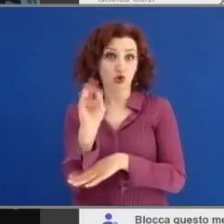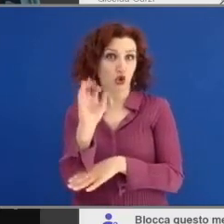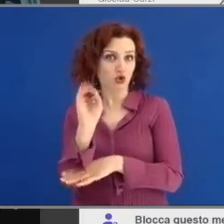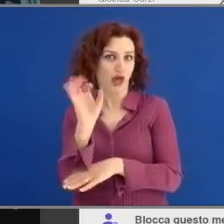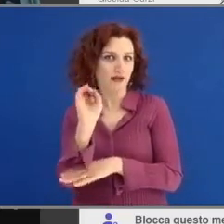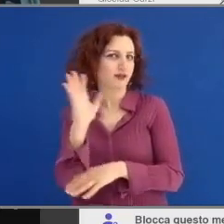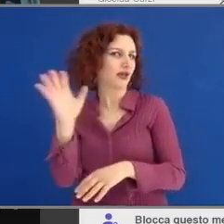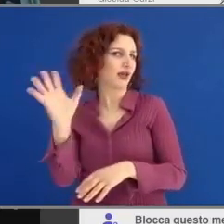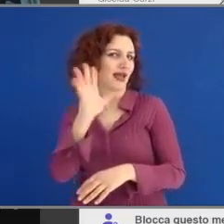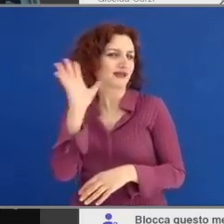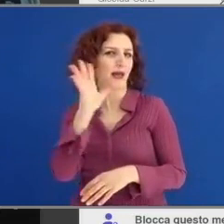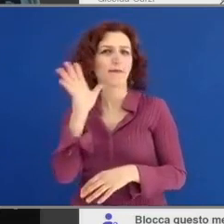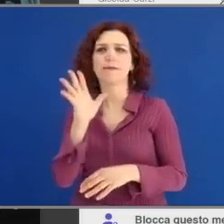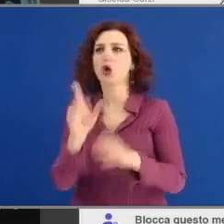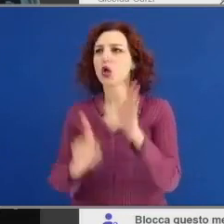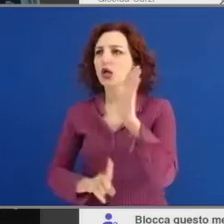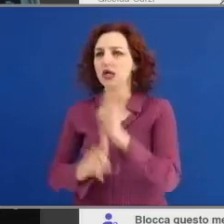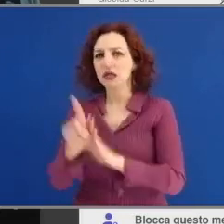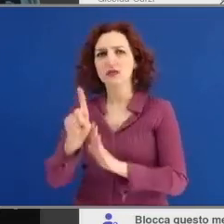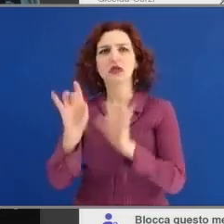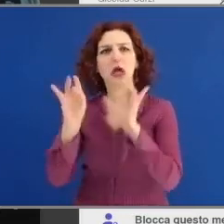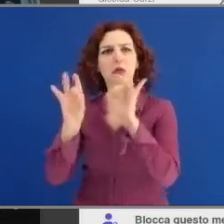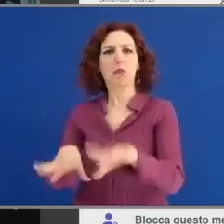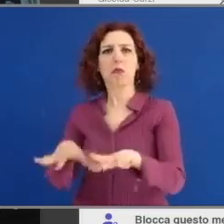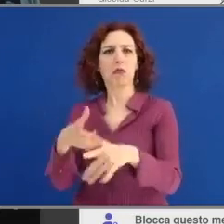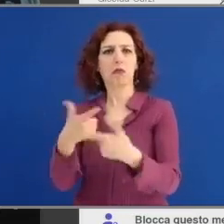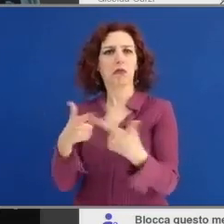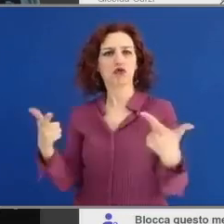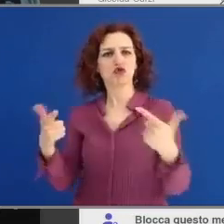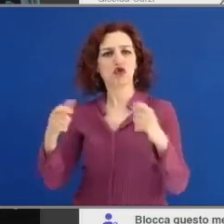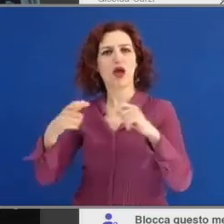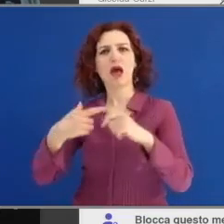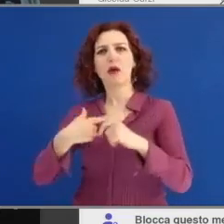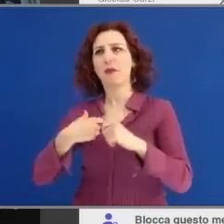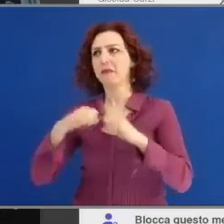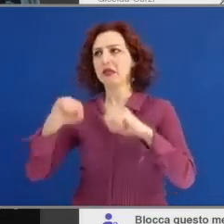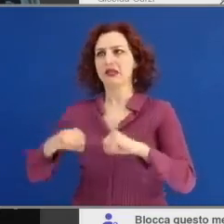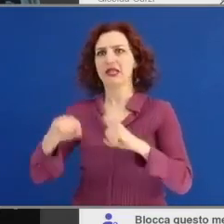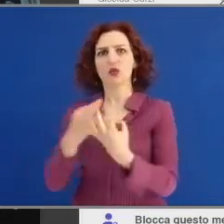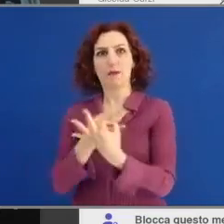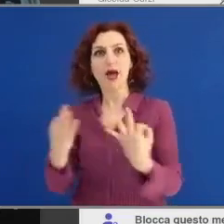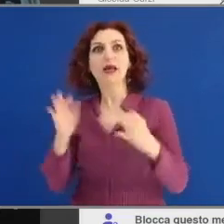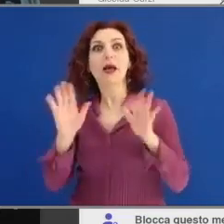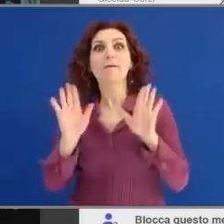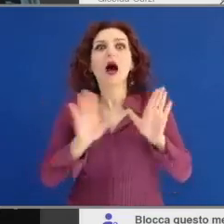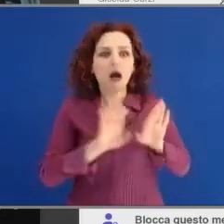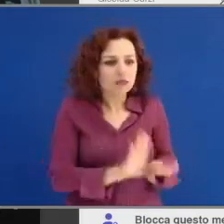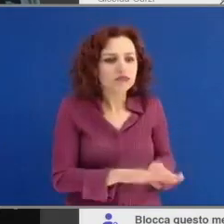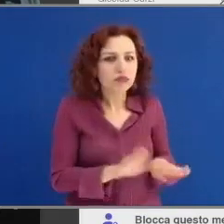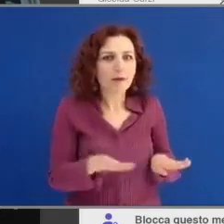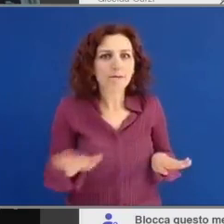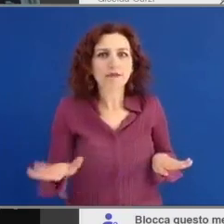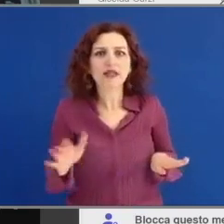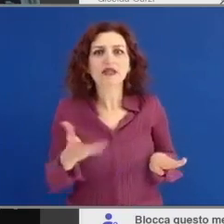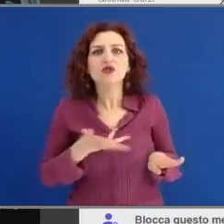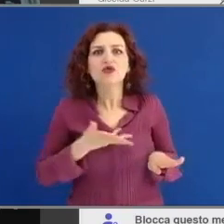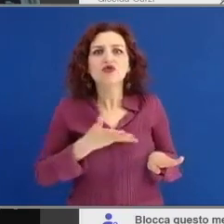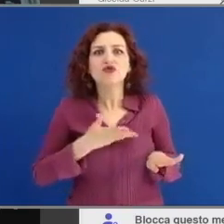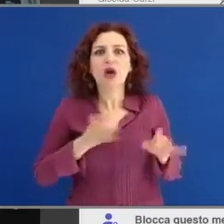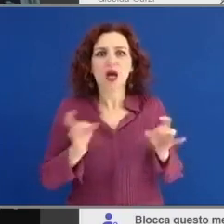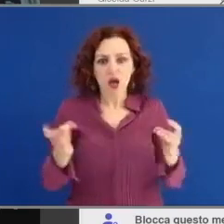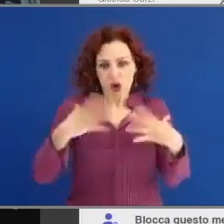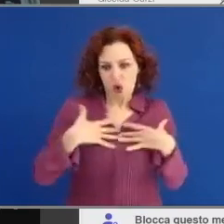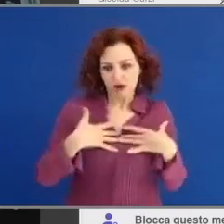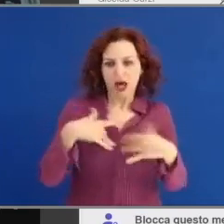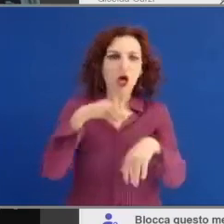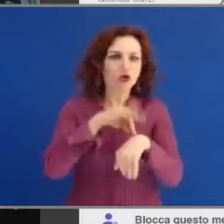risultare negativi in salute, tutto quanto all'inizio della scuola, ma i bambini dovessero essere portatori o comunque